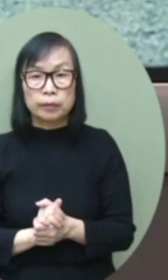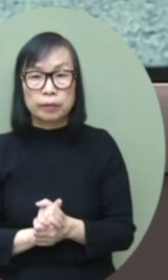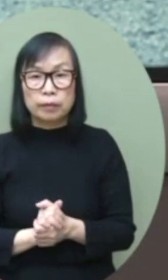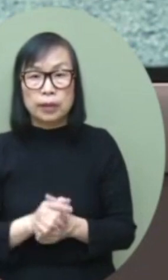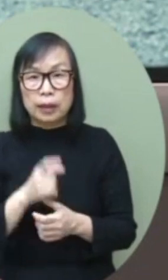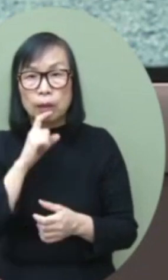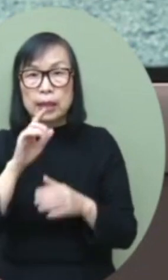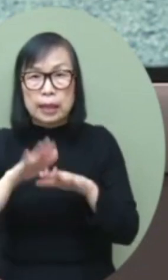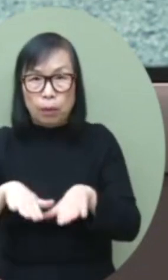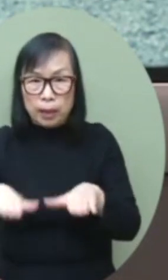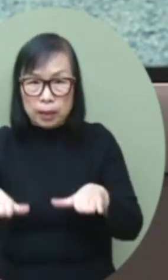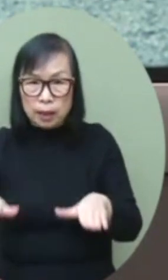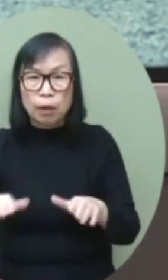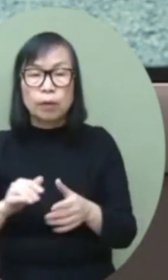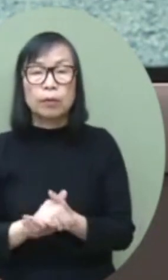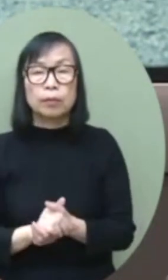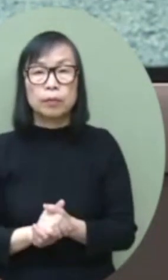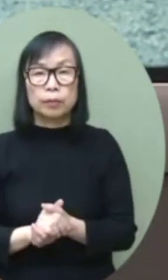有些是小朋友。